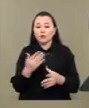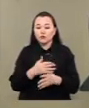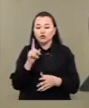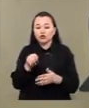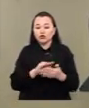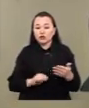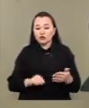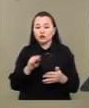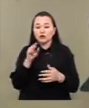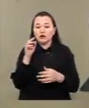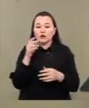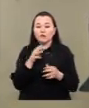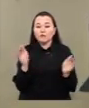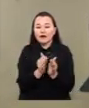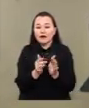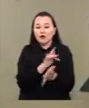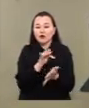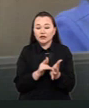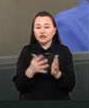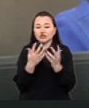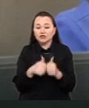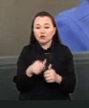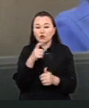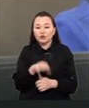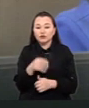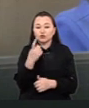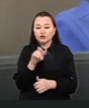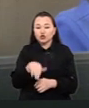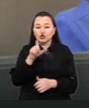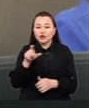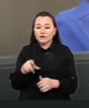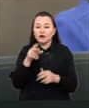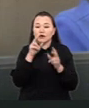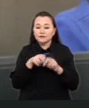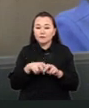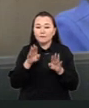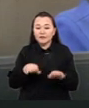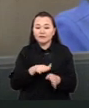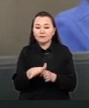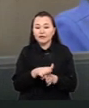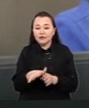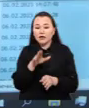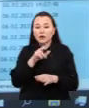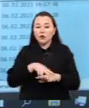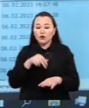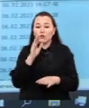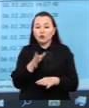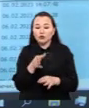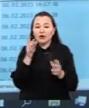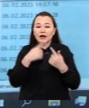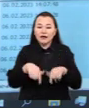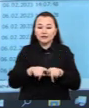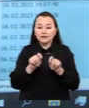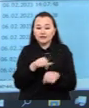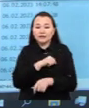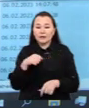прописано что в бонах с численностью населения от 100.000 человек по усмотрению местных исполнительных органов будут организовываться